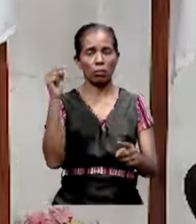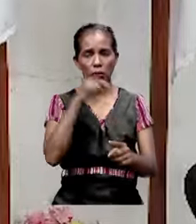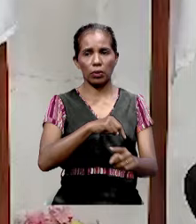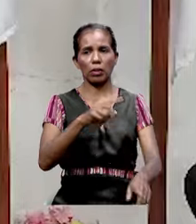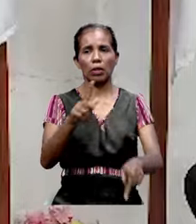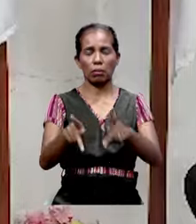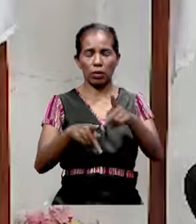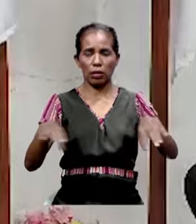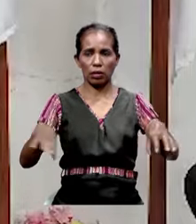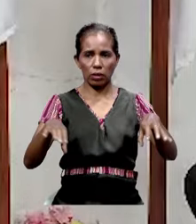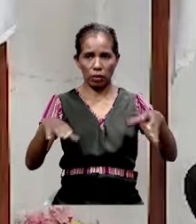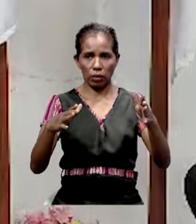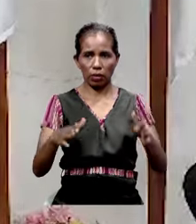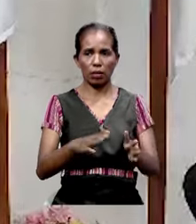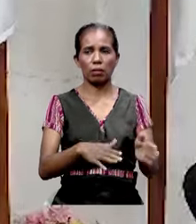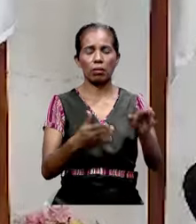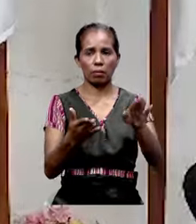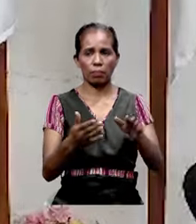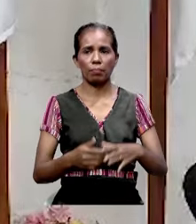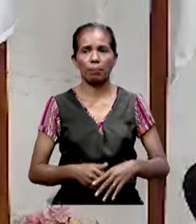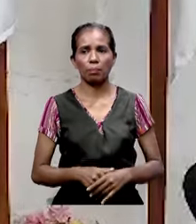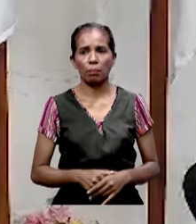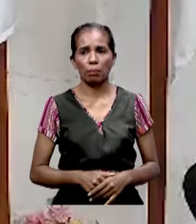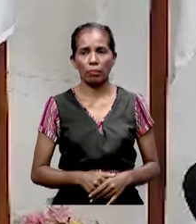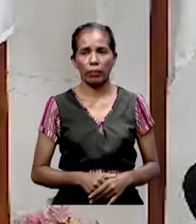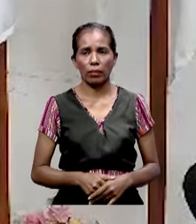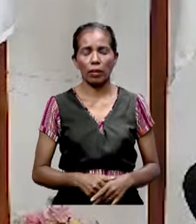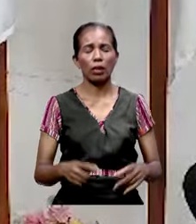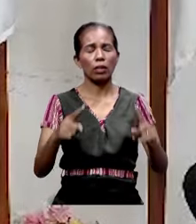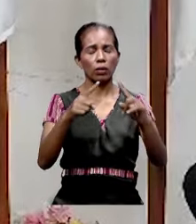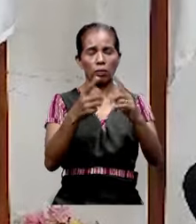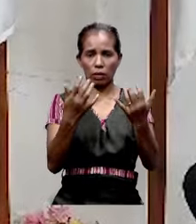emaniah mate ba. Até agora